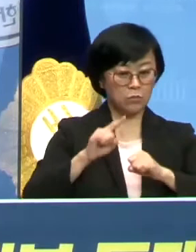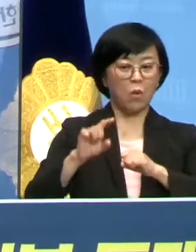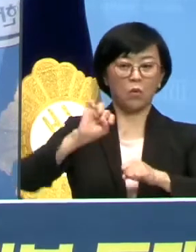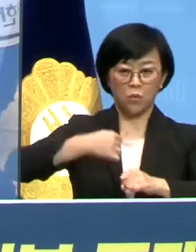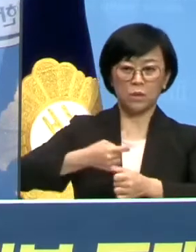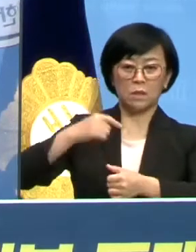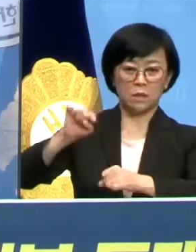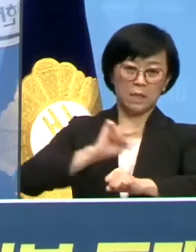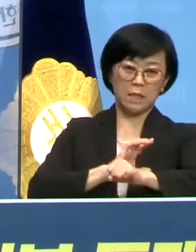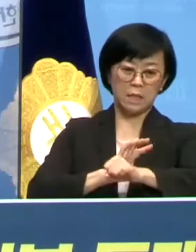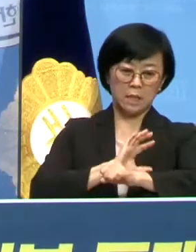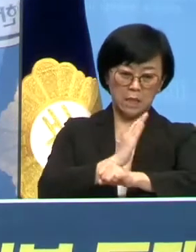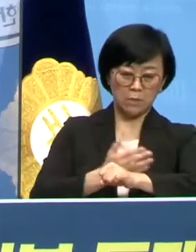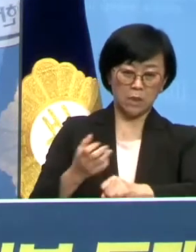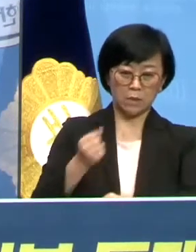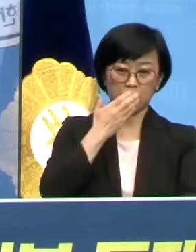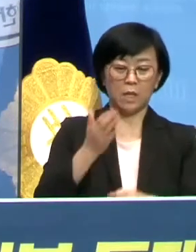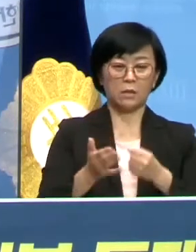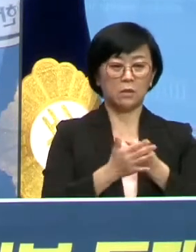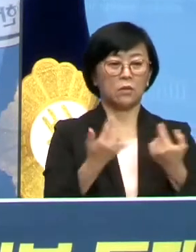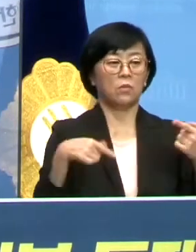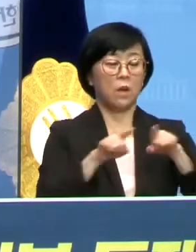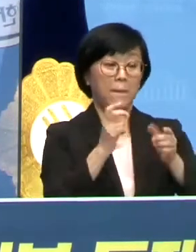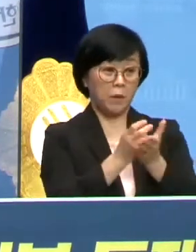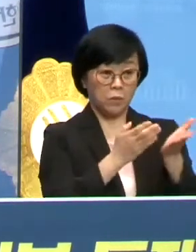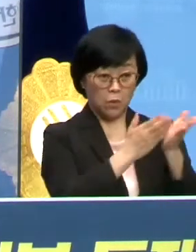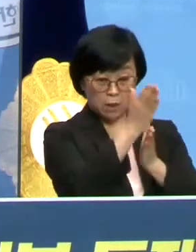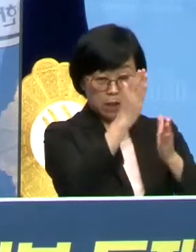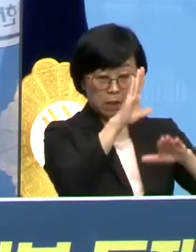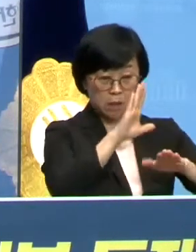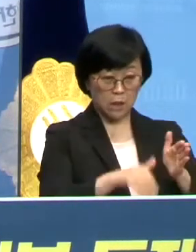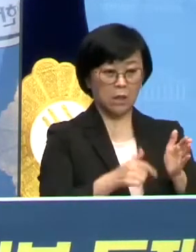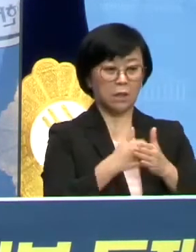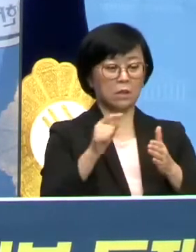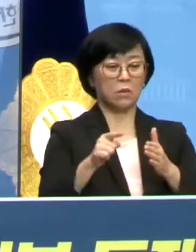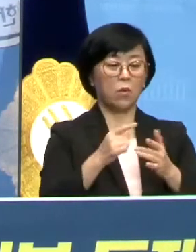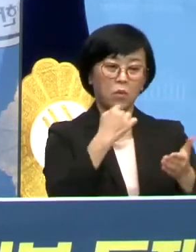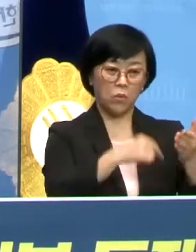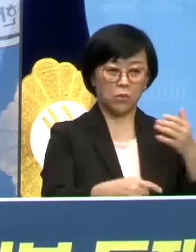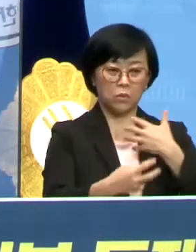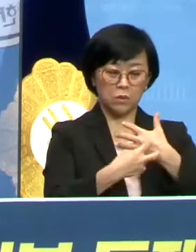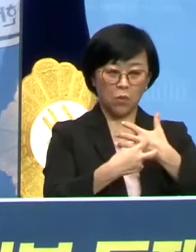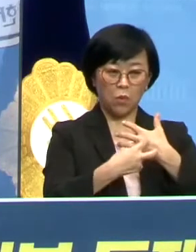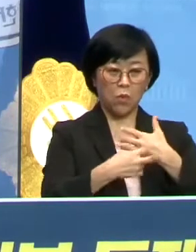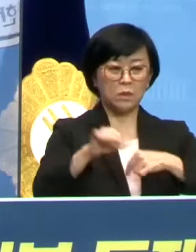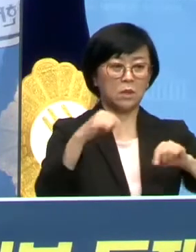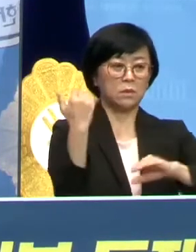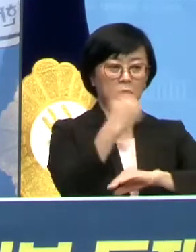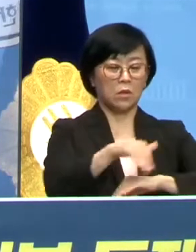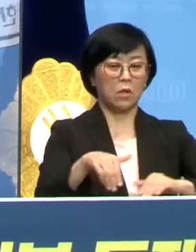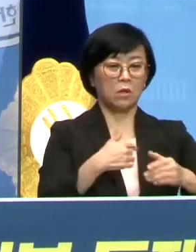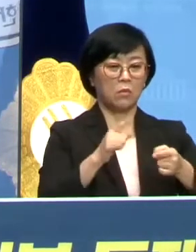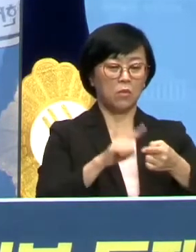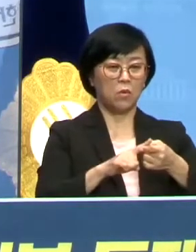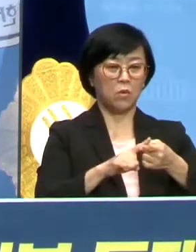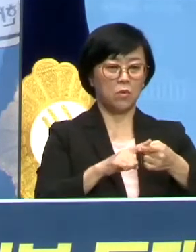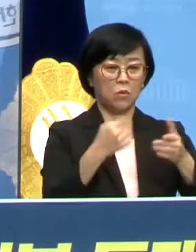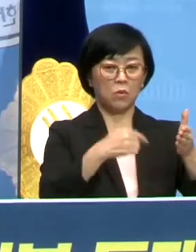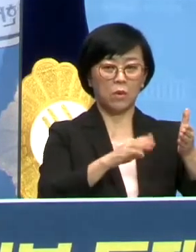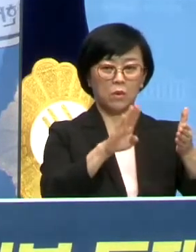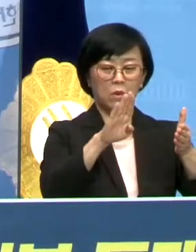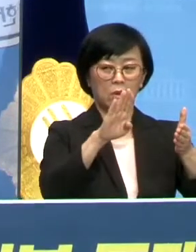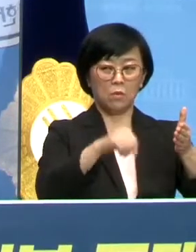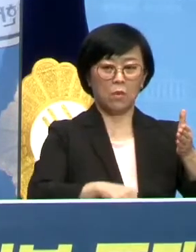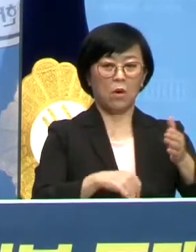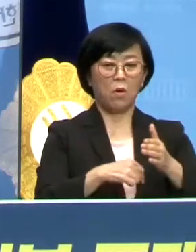가능성도 매우 큽니다 더불어 퍽 법이 통과될 경우 교육이나 의료 정책이 중앙부 챙 교육법